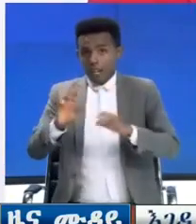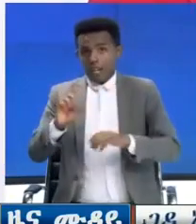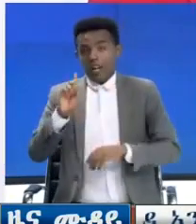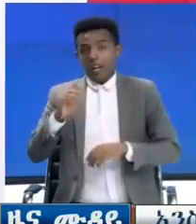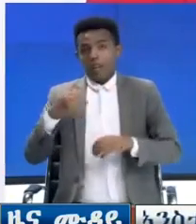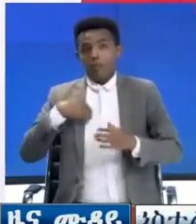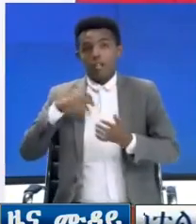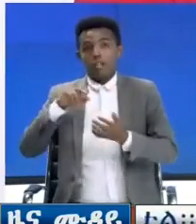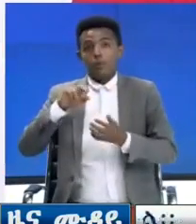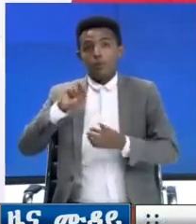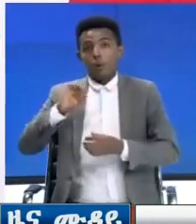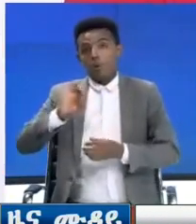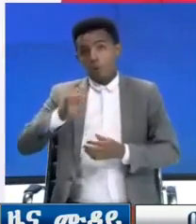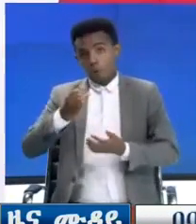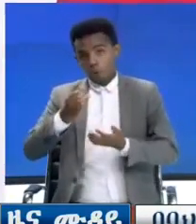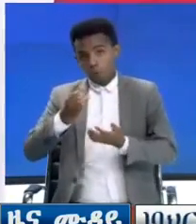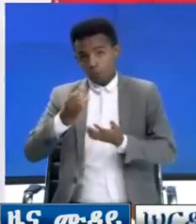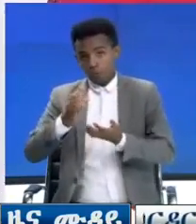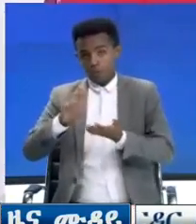በወሎ ዩኒቨርሲቲ ማካቢ